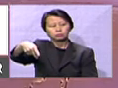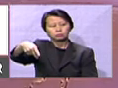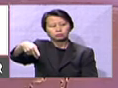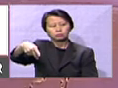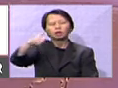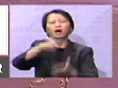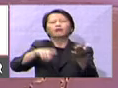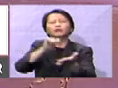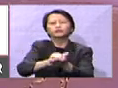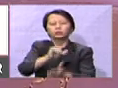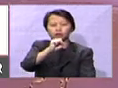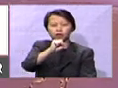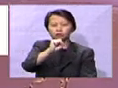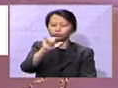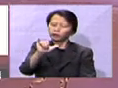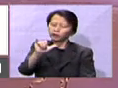Apa itu SYMP?